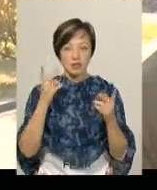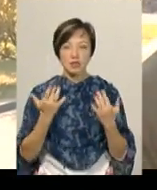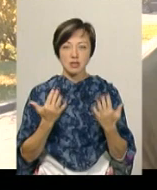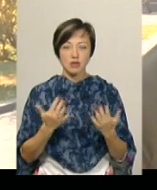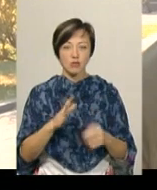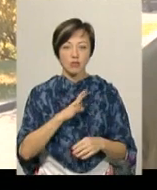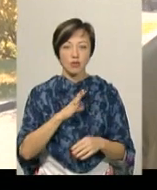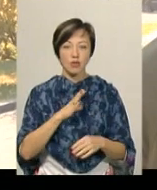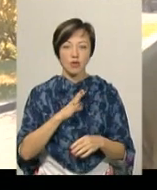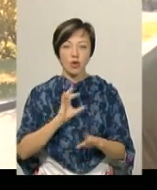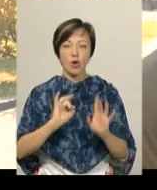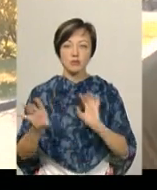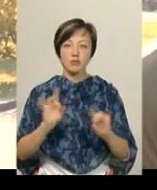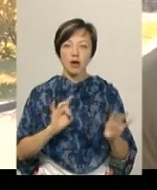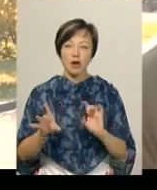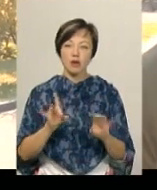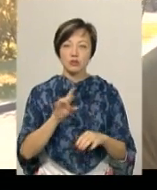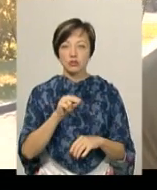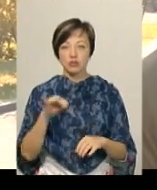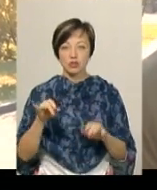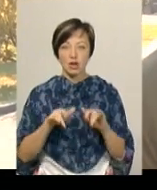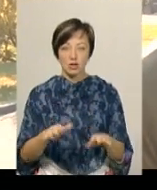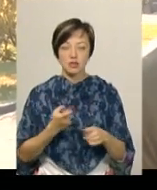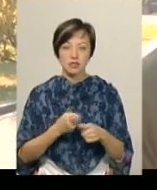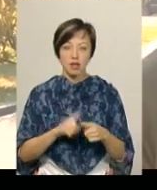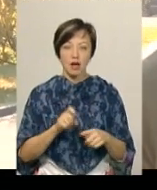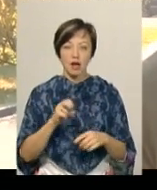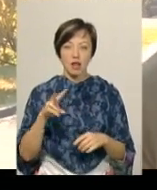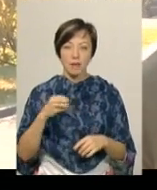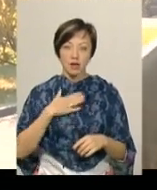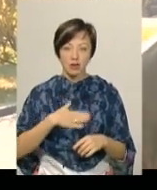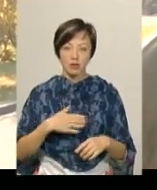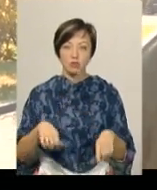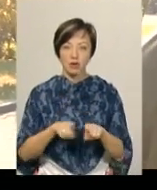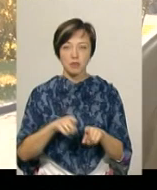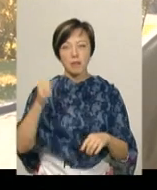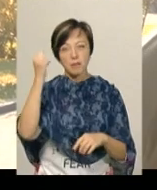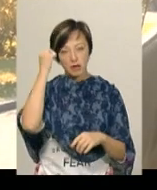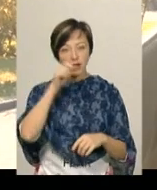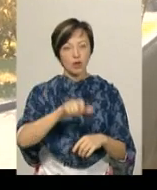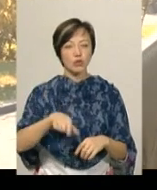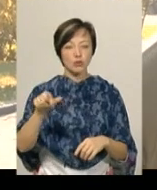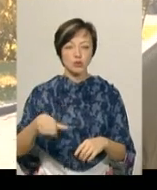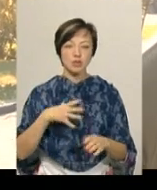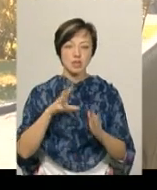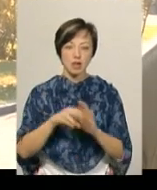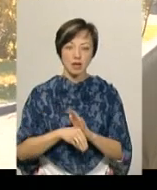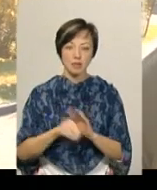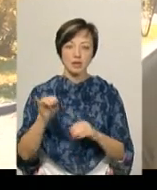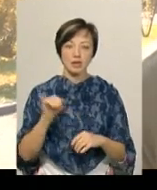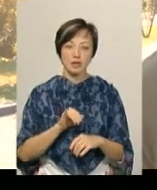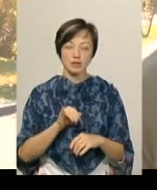було розпіарена там чи акція це, але приємно, що все ж таки пам'ятають загиблих